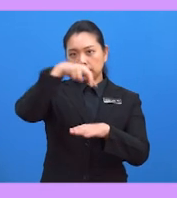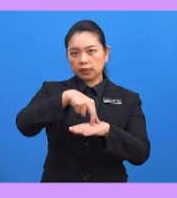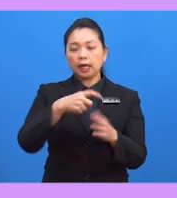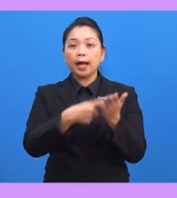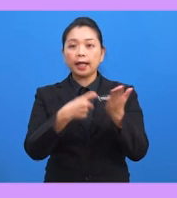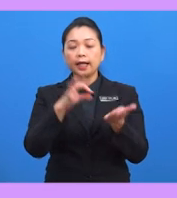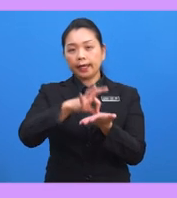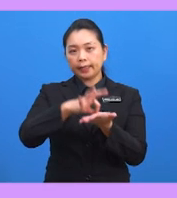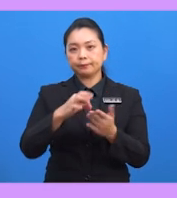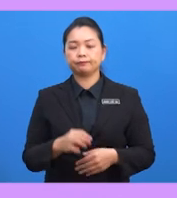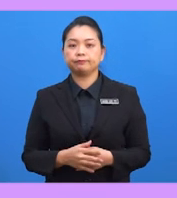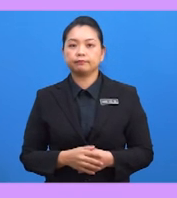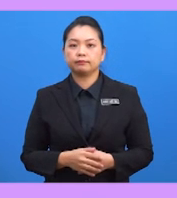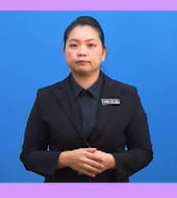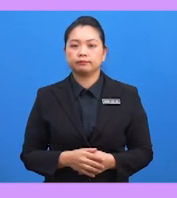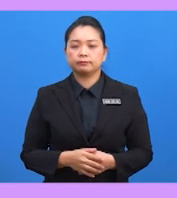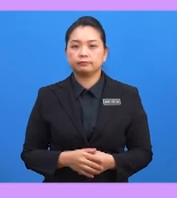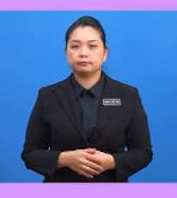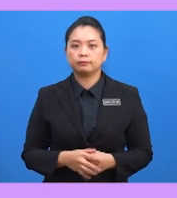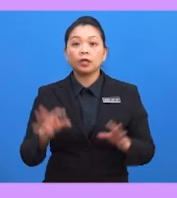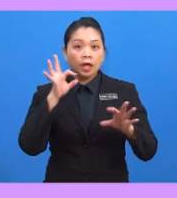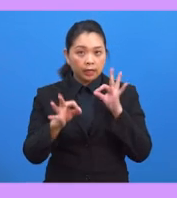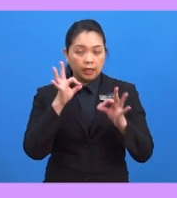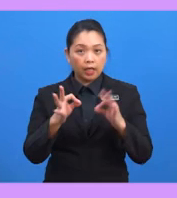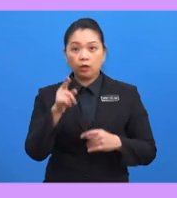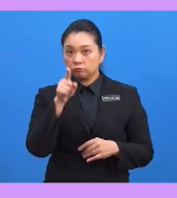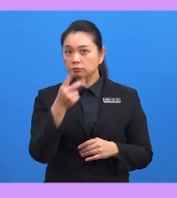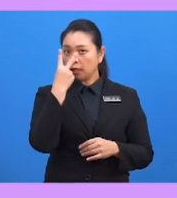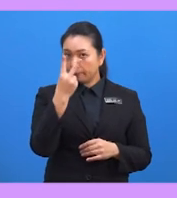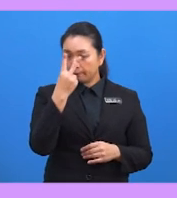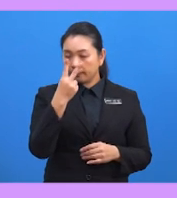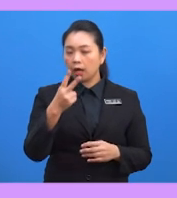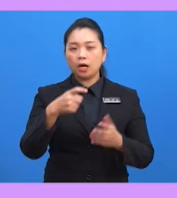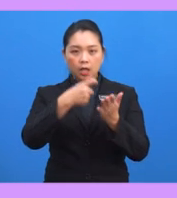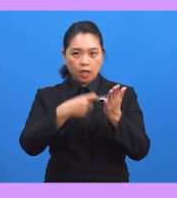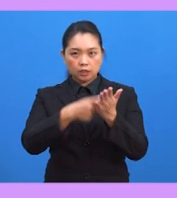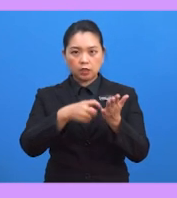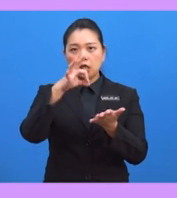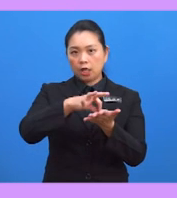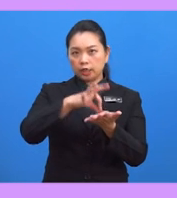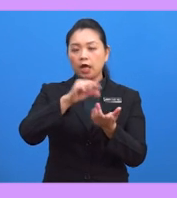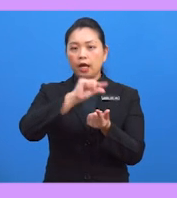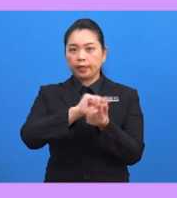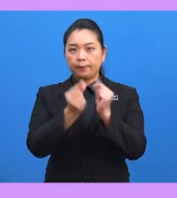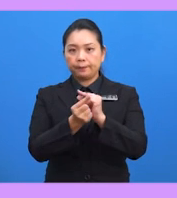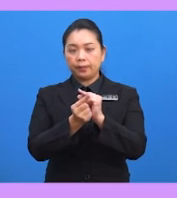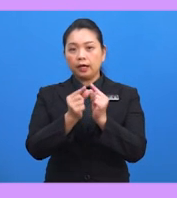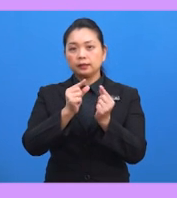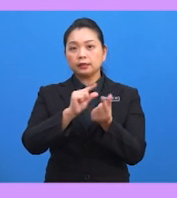Sebagai pengguna yang bijak, apabila harga ayam naik, maka kita boleh membeli barang pengganti kepada